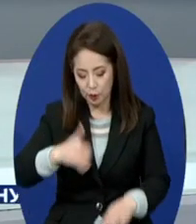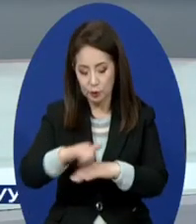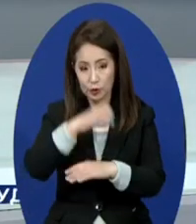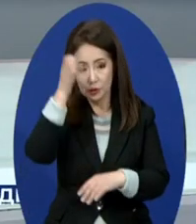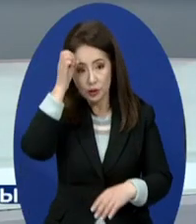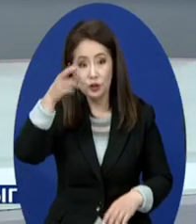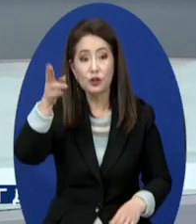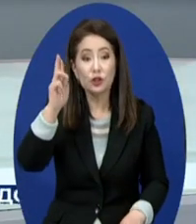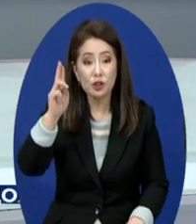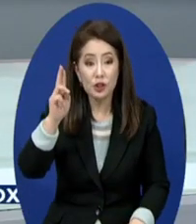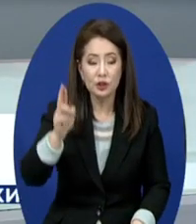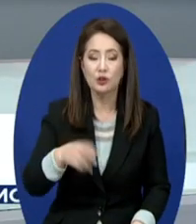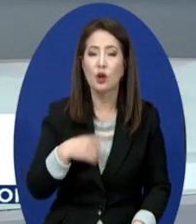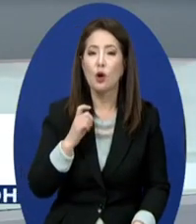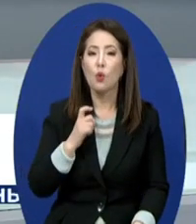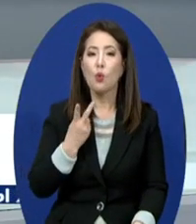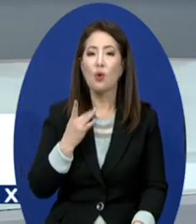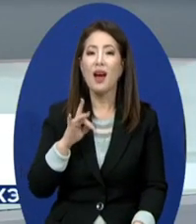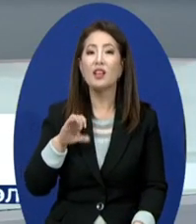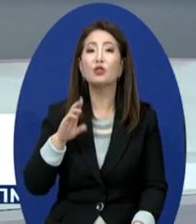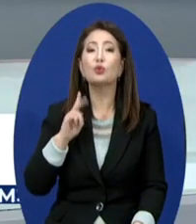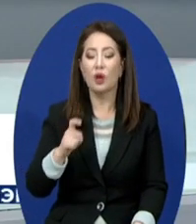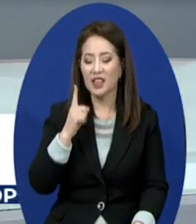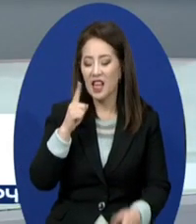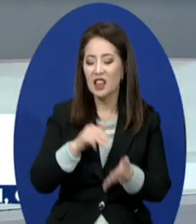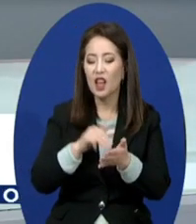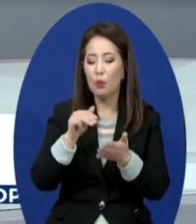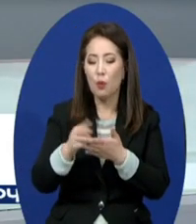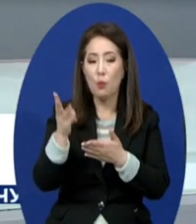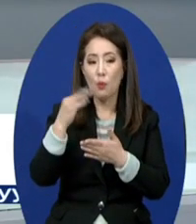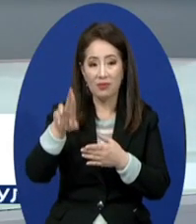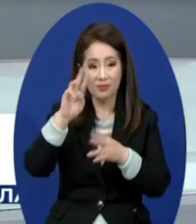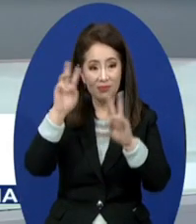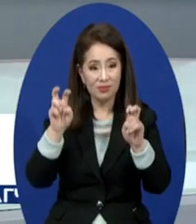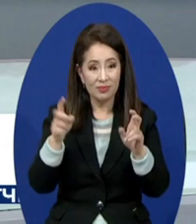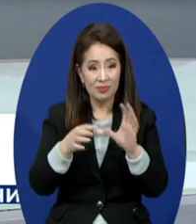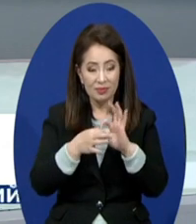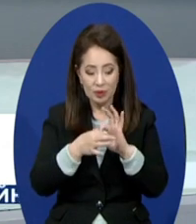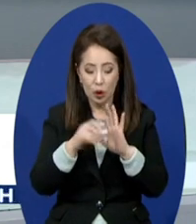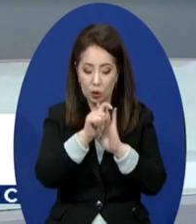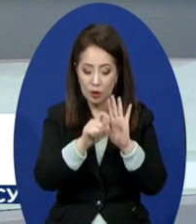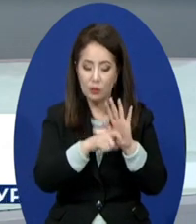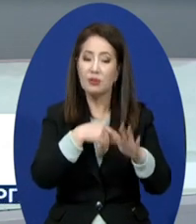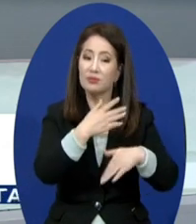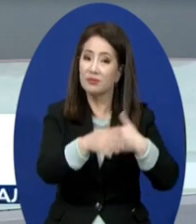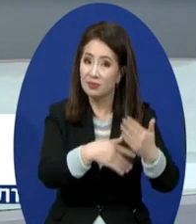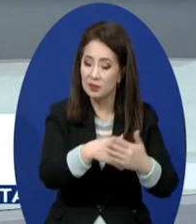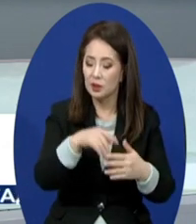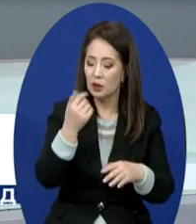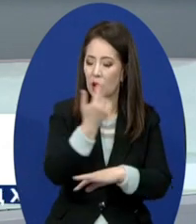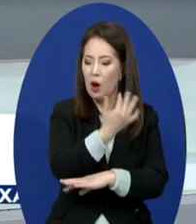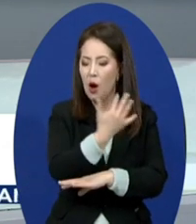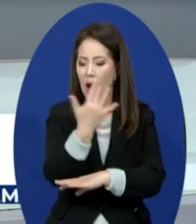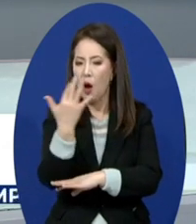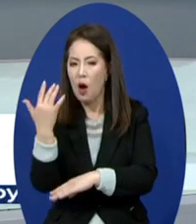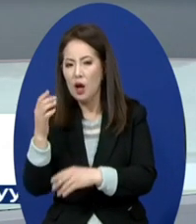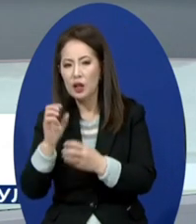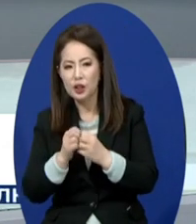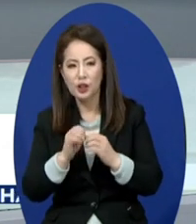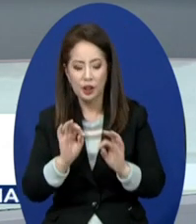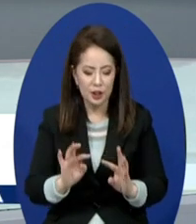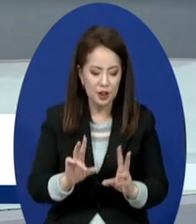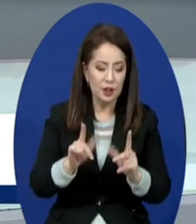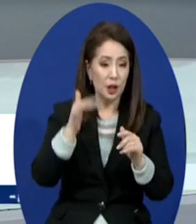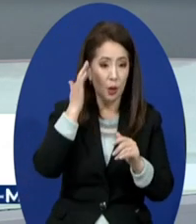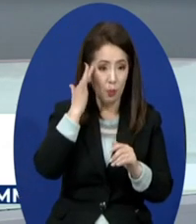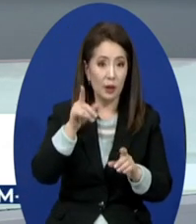Монголын ерөнхийлөгч хөрсөх тэр гомд үндэсний хөдөлгөөн өрнүүлсэн. За энэ хүрээнд Алсын хараа 2050 урт хугацааны хөгжлийн бодлогод ойжуулах, нөхөн сэргээлт